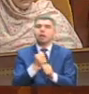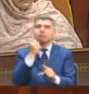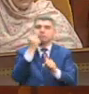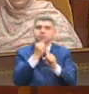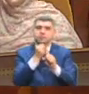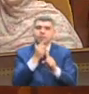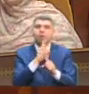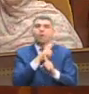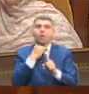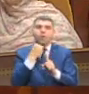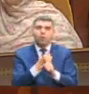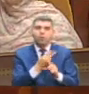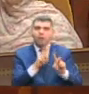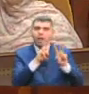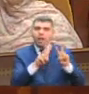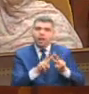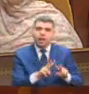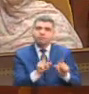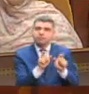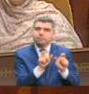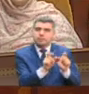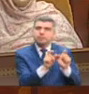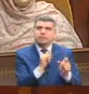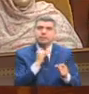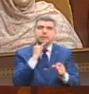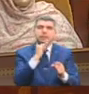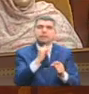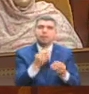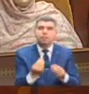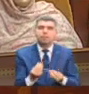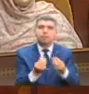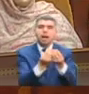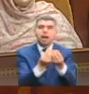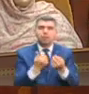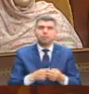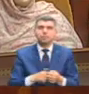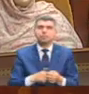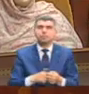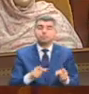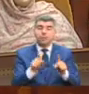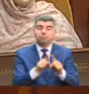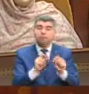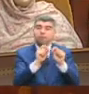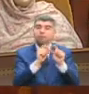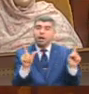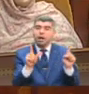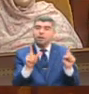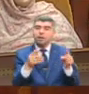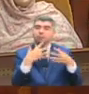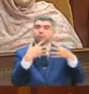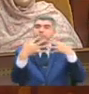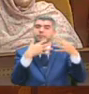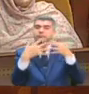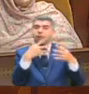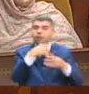المراقبة ومن أجل التتبع ديال هذا القطاع باش تكون عنده الشفافية في التحديد